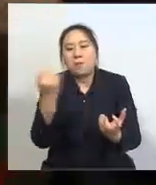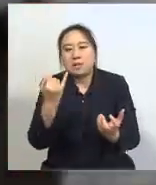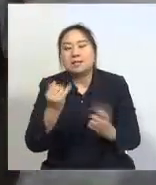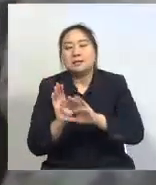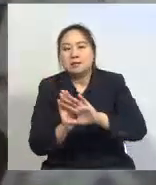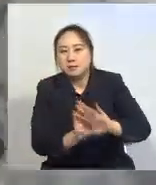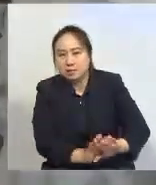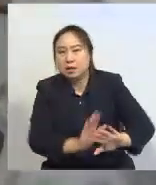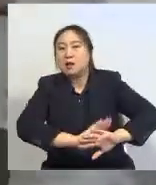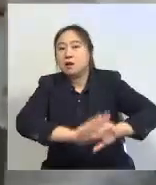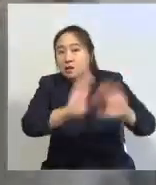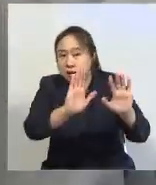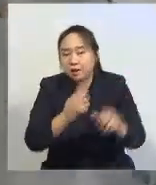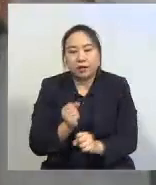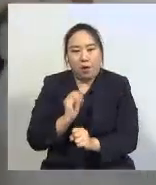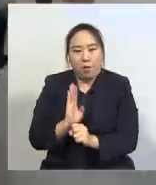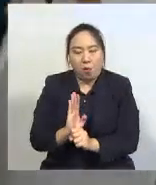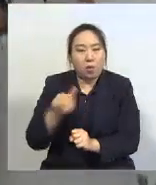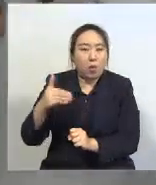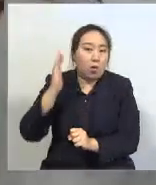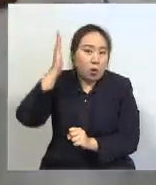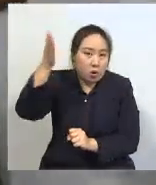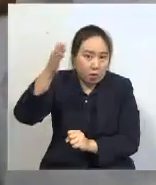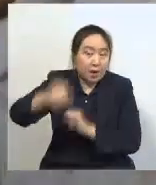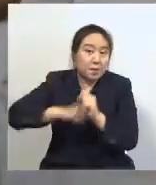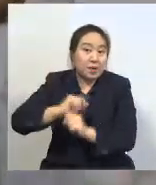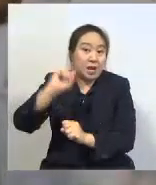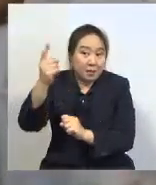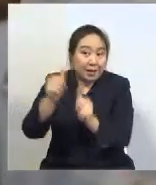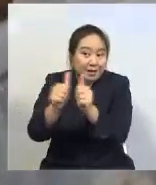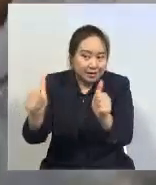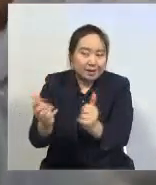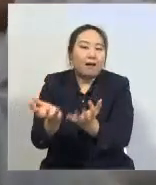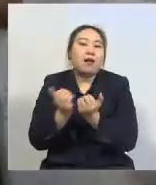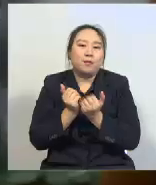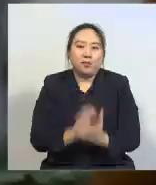งเสริมสร้างบุญบารมีต้อนรับสิ่งดีๆที่จะเริ่มขึ้นในช่วงเทศกาลปีใหม่ครับ